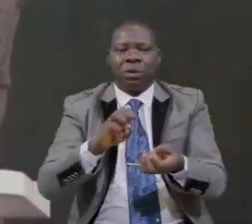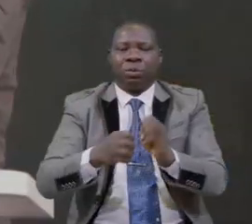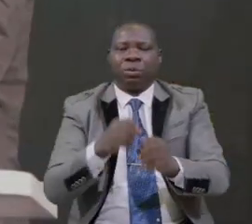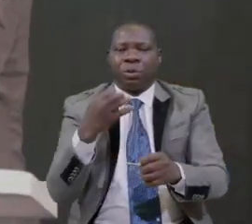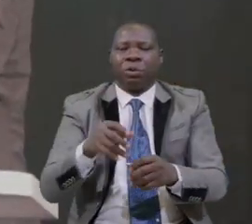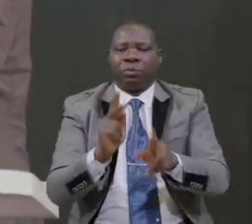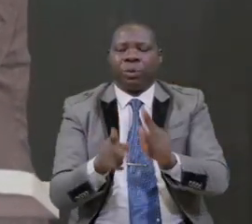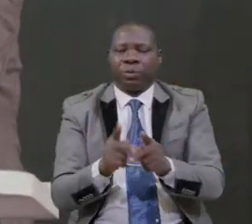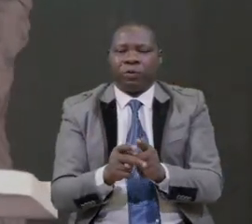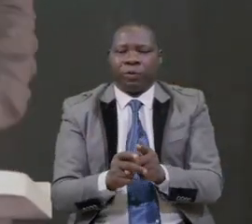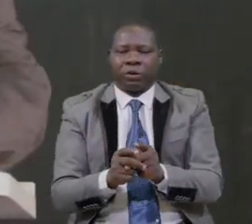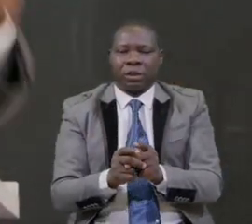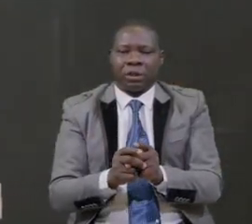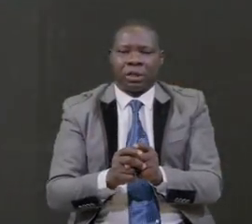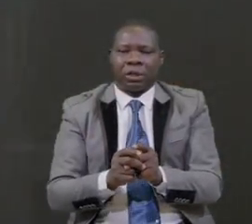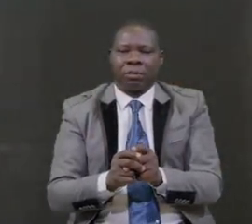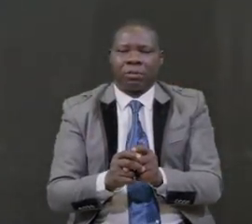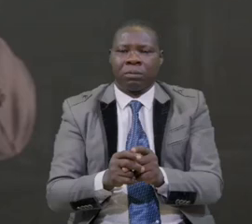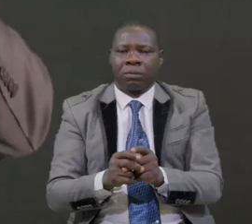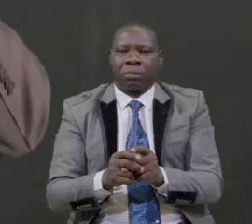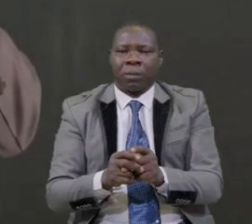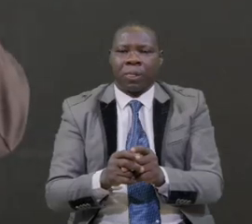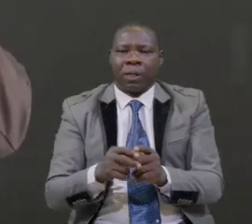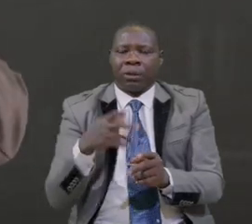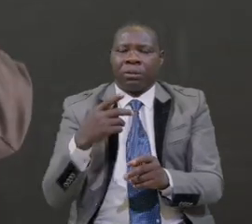qu'il faut aller à gauche ou à droite?